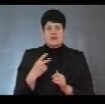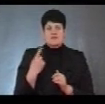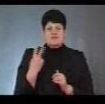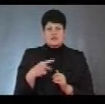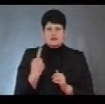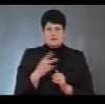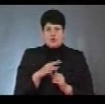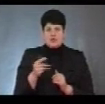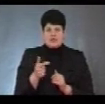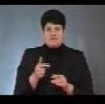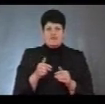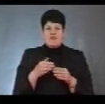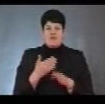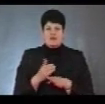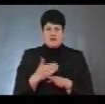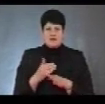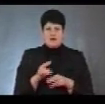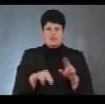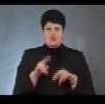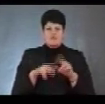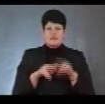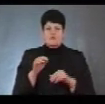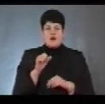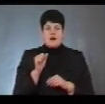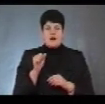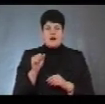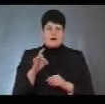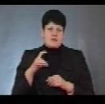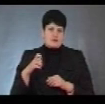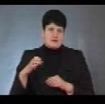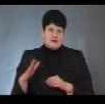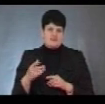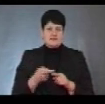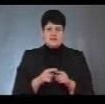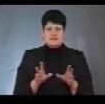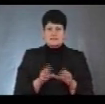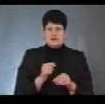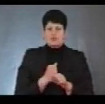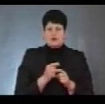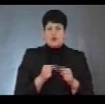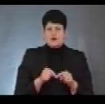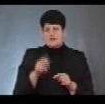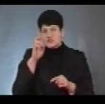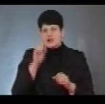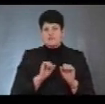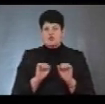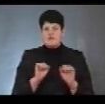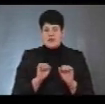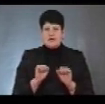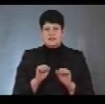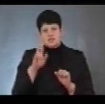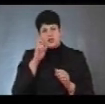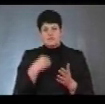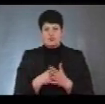3 років виділили на будівництво архіву. Цей архів – це спільна робота органів державної влади і державного бюджету, а